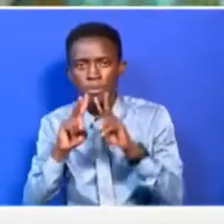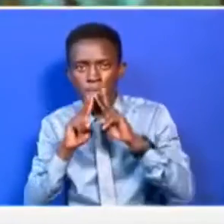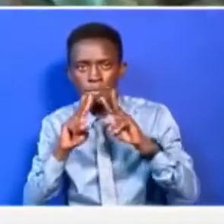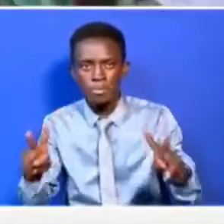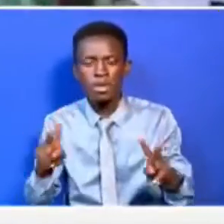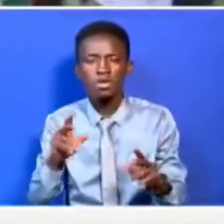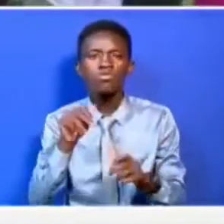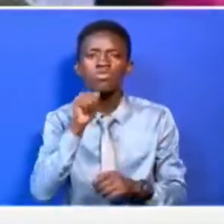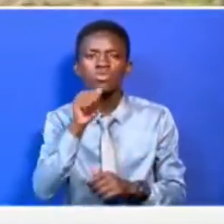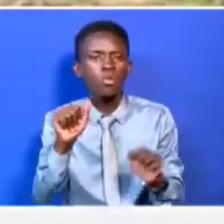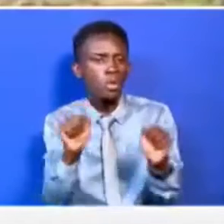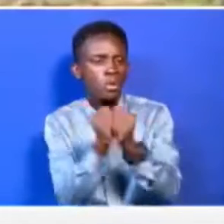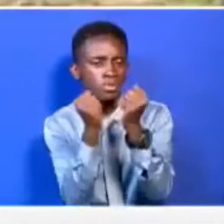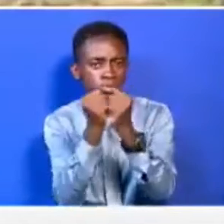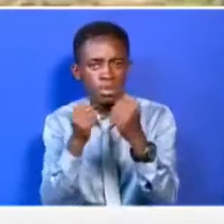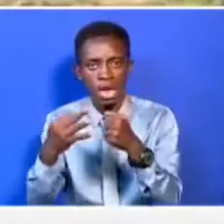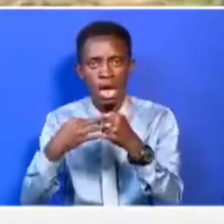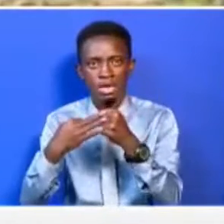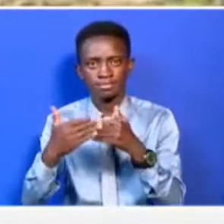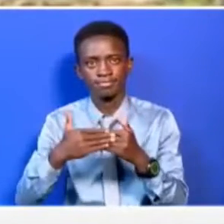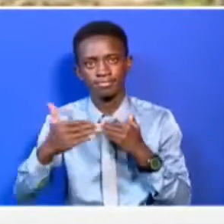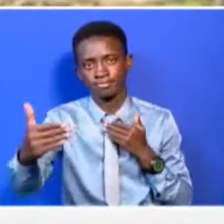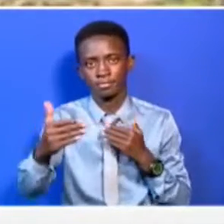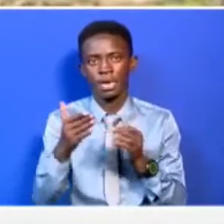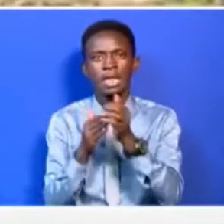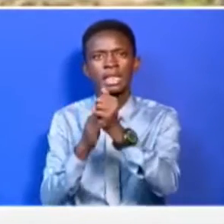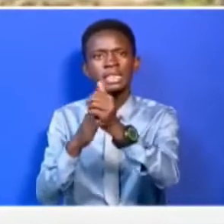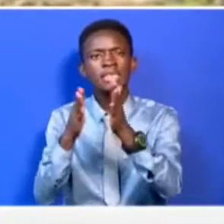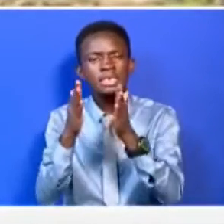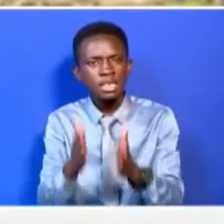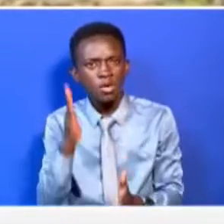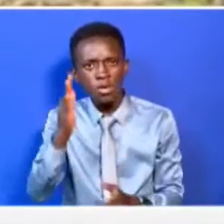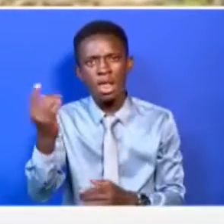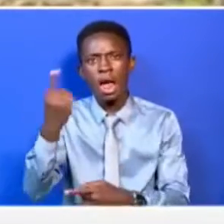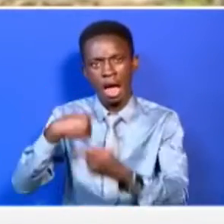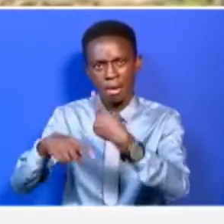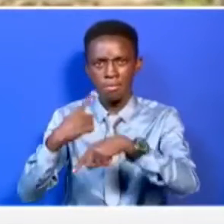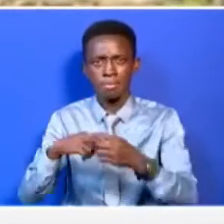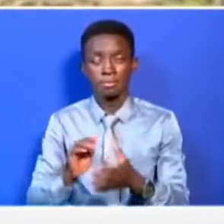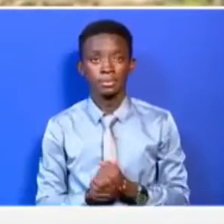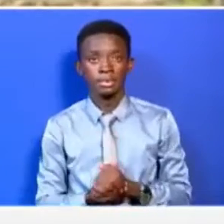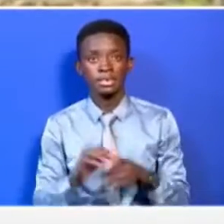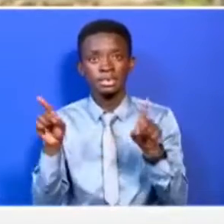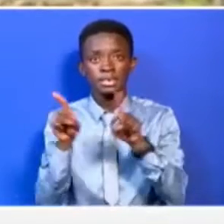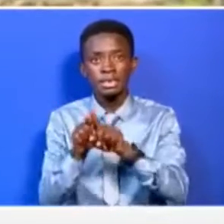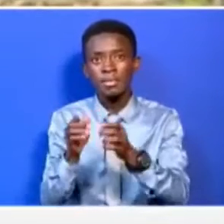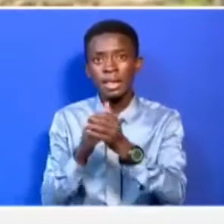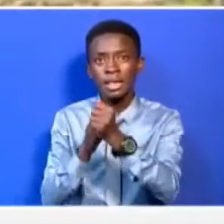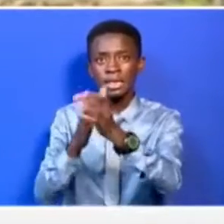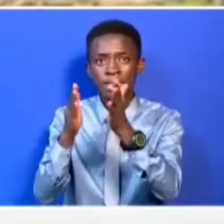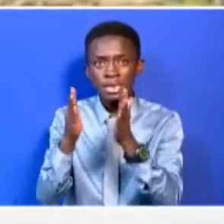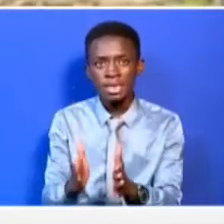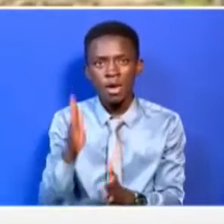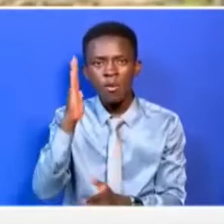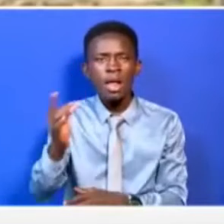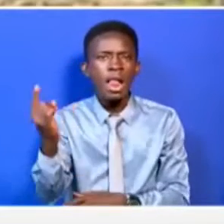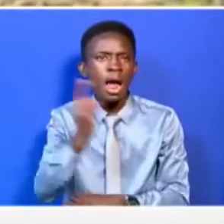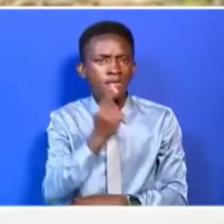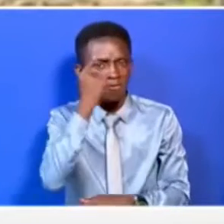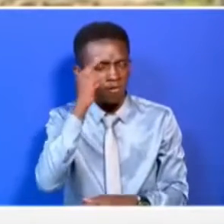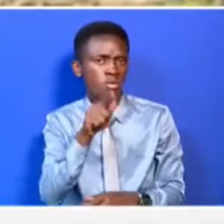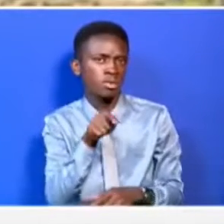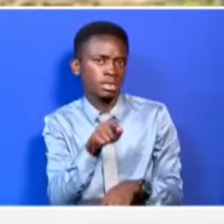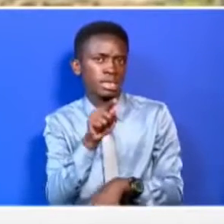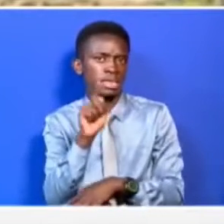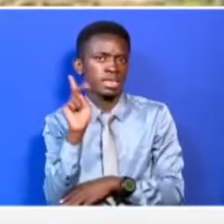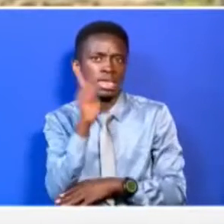ya Agosti 9. Viongozi watakuja, watapita. Hata wale viongozi wakubwa tuliowaona katika nchi